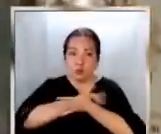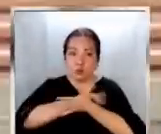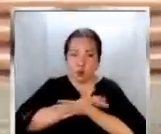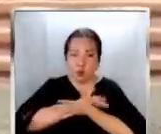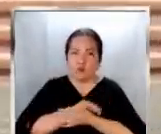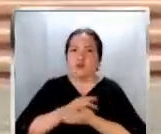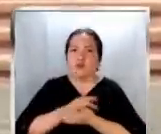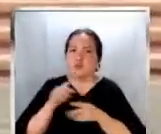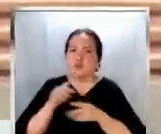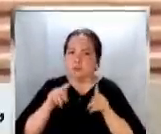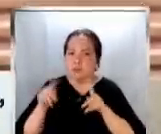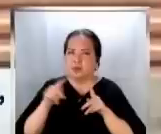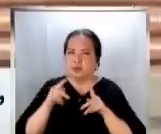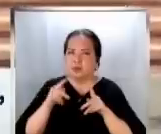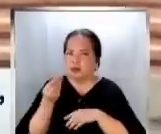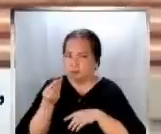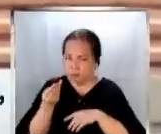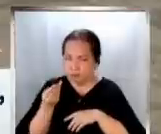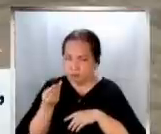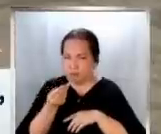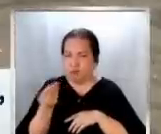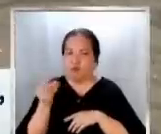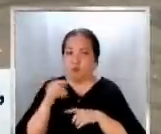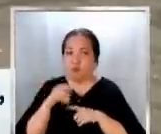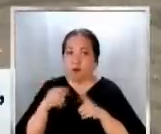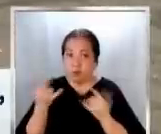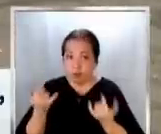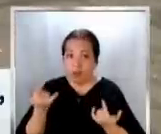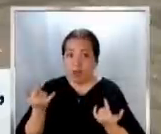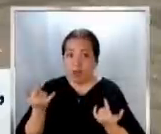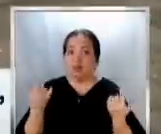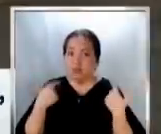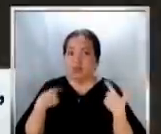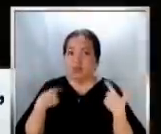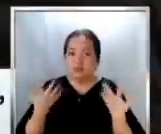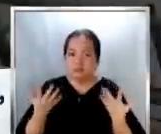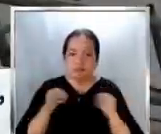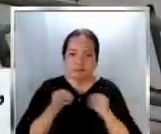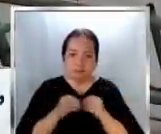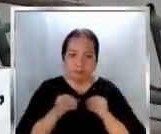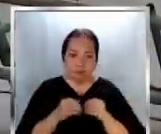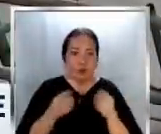bumibisita. Dahil ang mga nakagisnang tradisyon, ginagawa na lahat online.